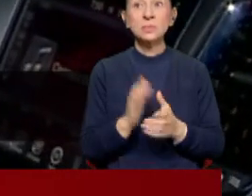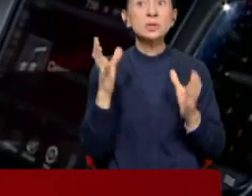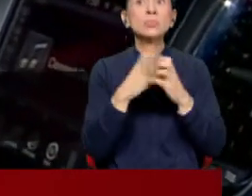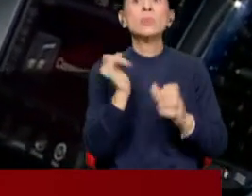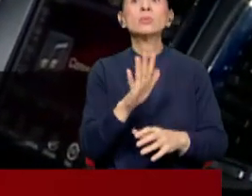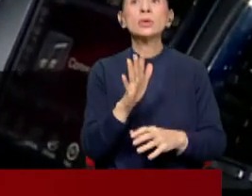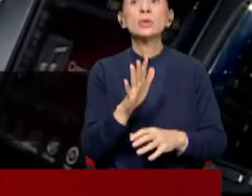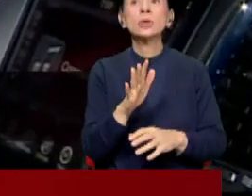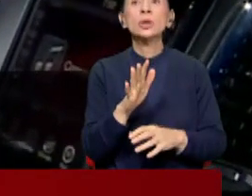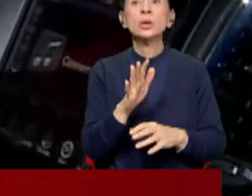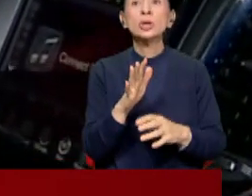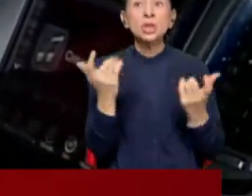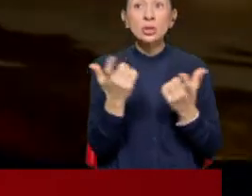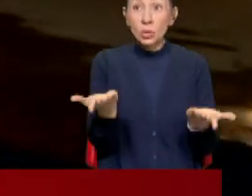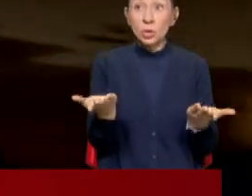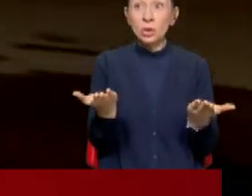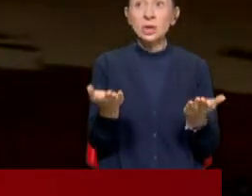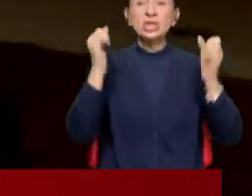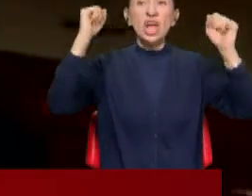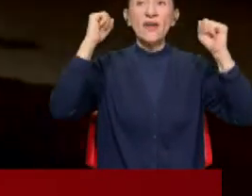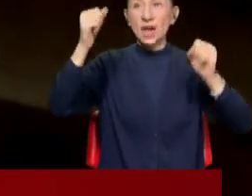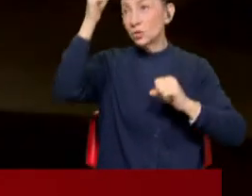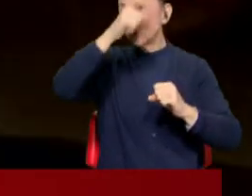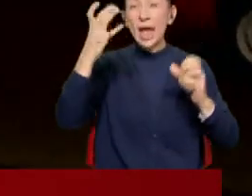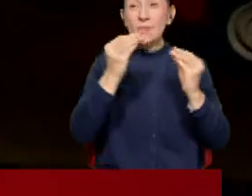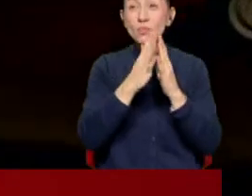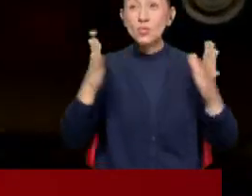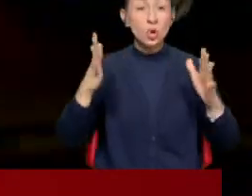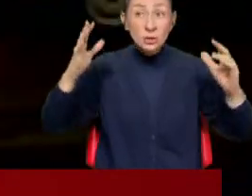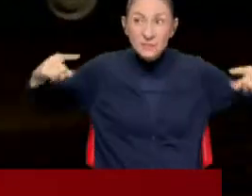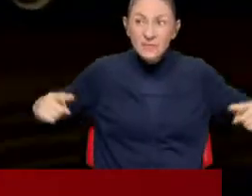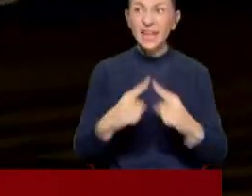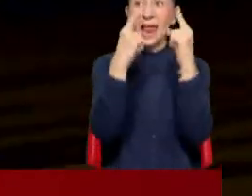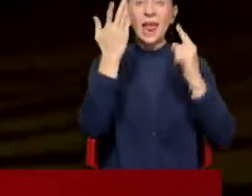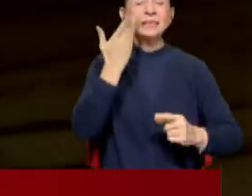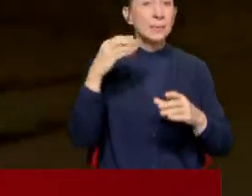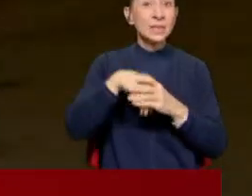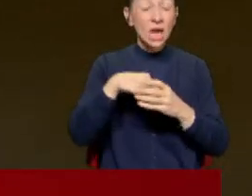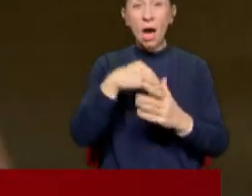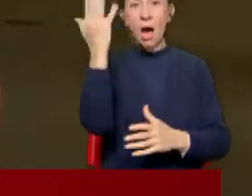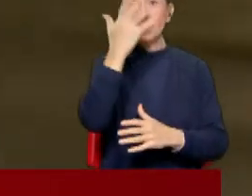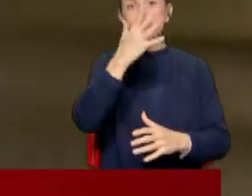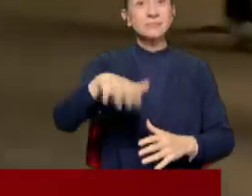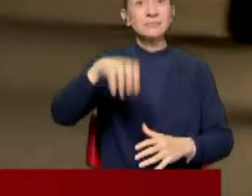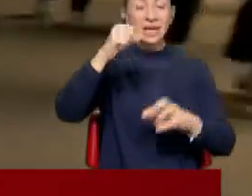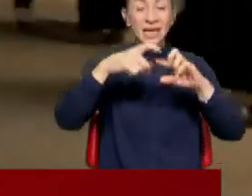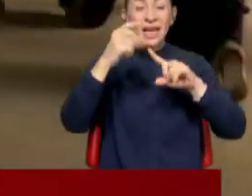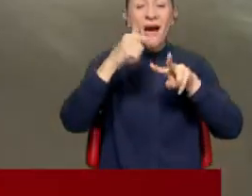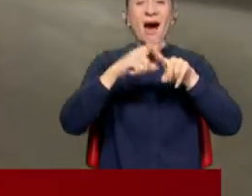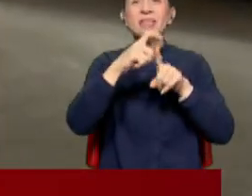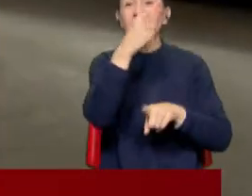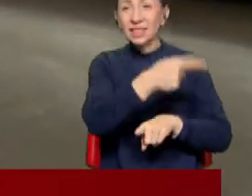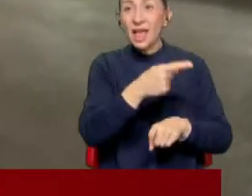mi? Gelmedi. Nerede bu? Taraftar Türkiye'nin en büyük derbisini izlemek için Suudi Arabistan'ın başkenti